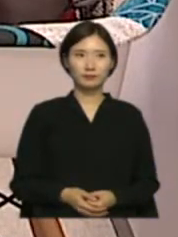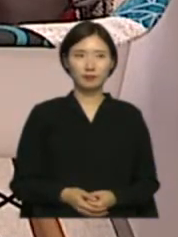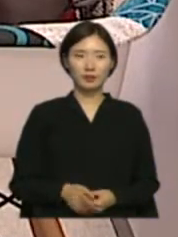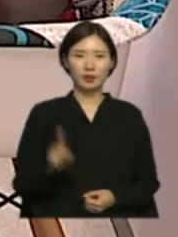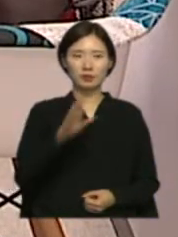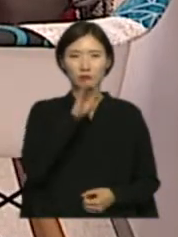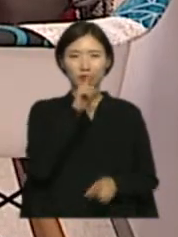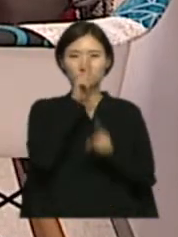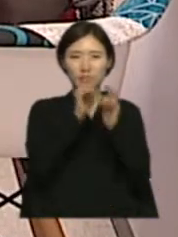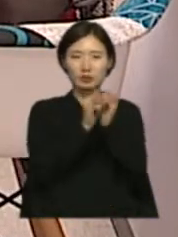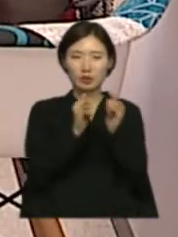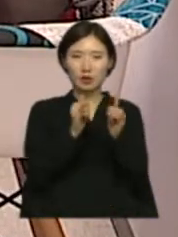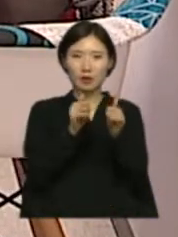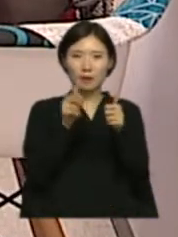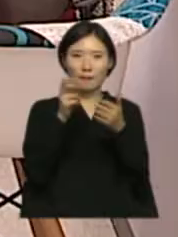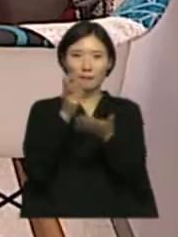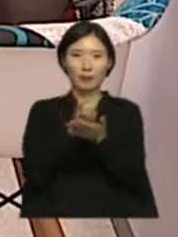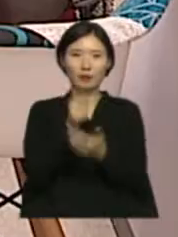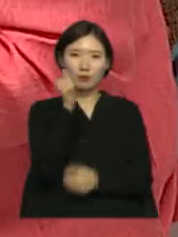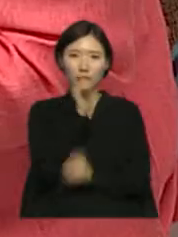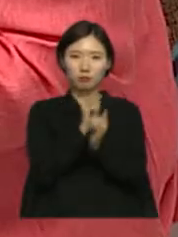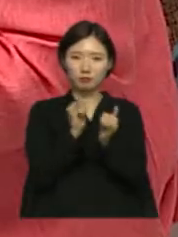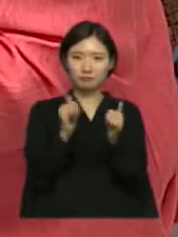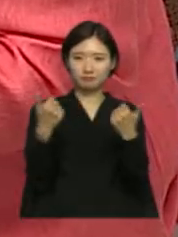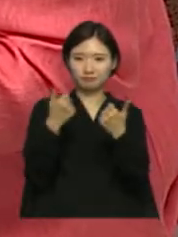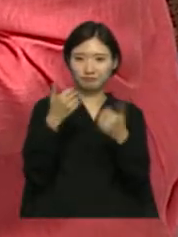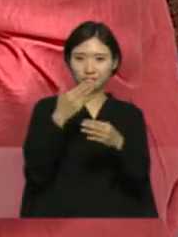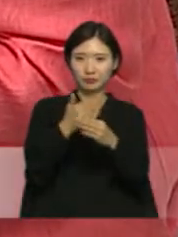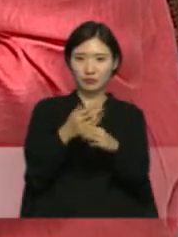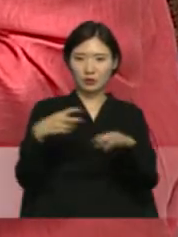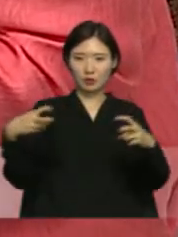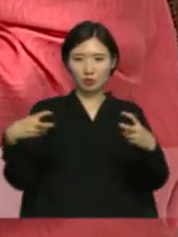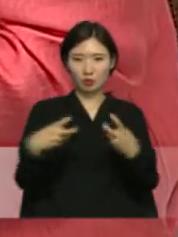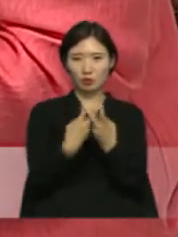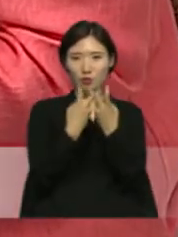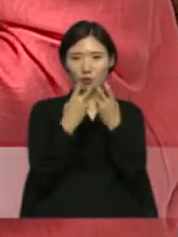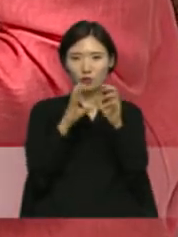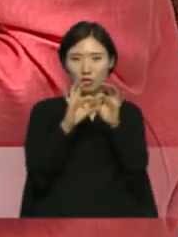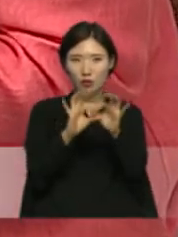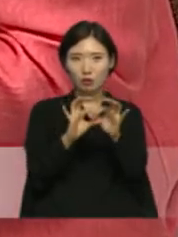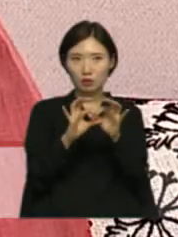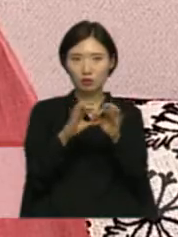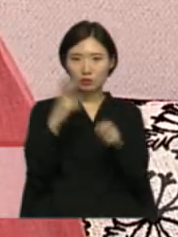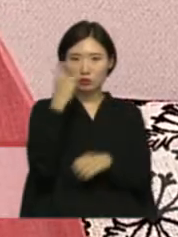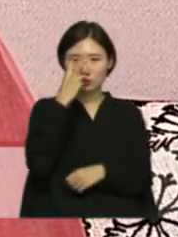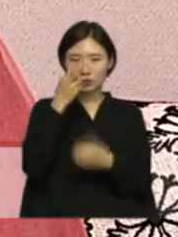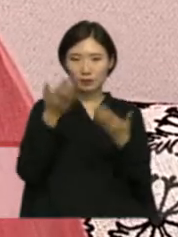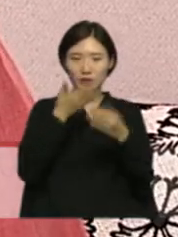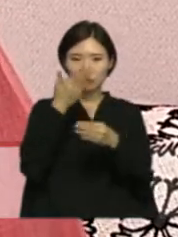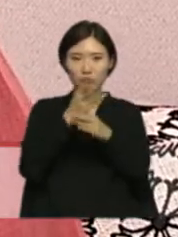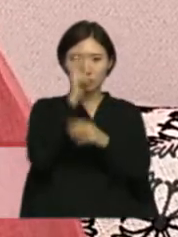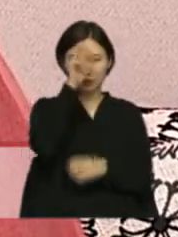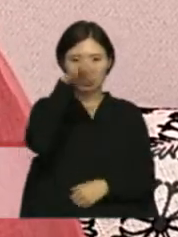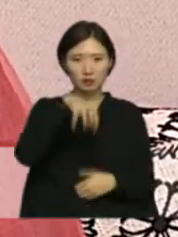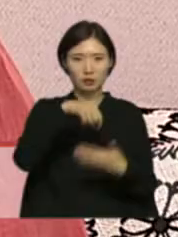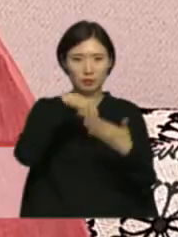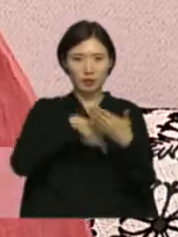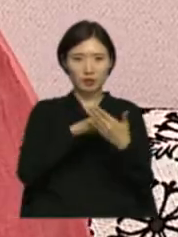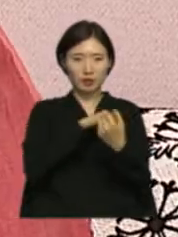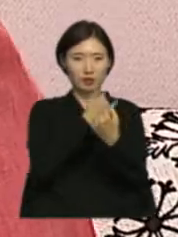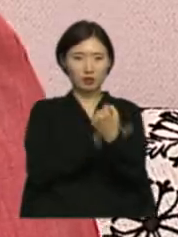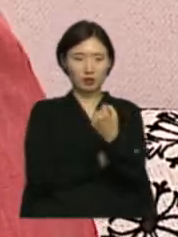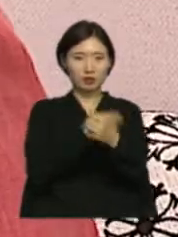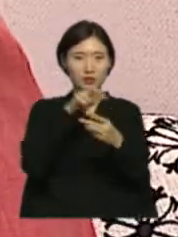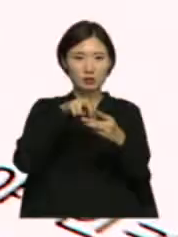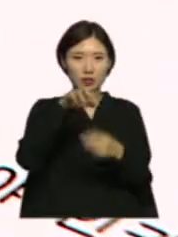한 민원인이 변호사와 상담을 하고 있습니다 교통 사고와 관련 조사를 받던 중 경찰서 안에 인권 센터가